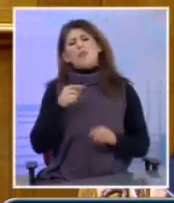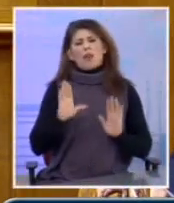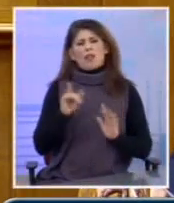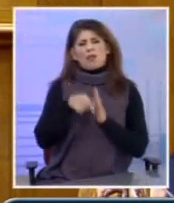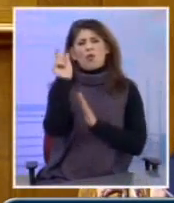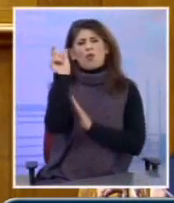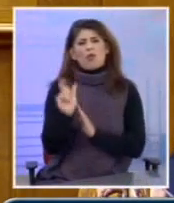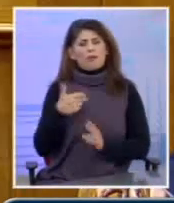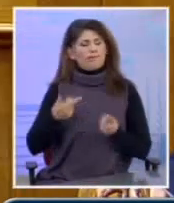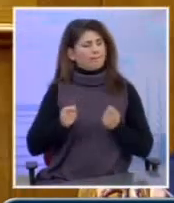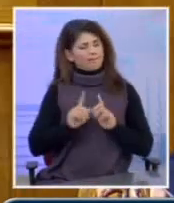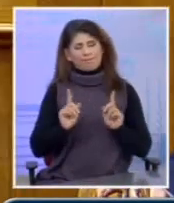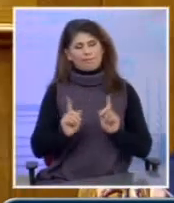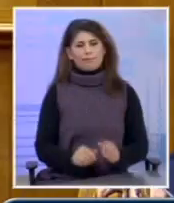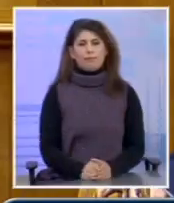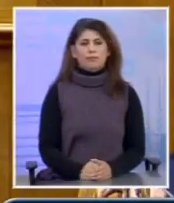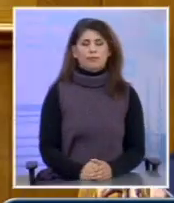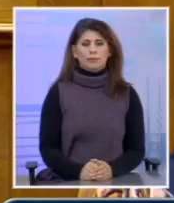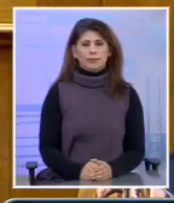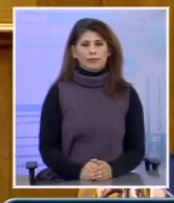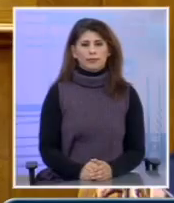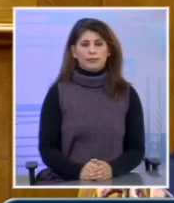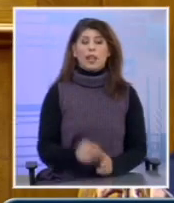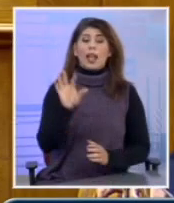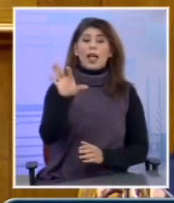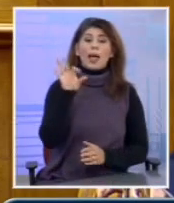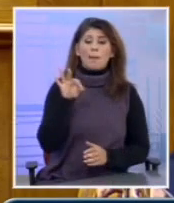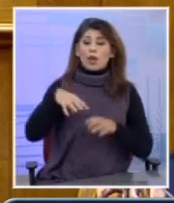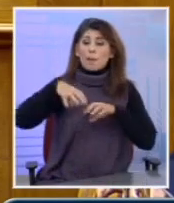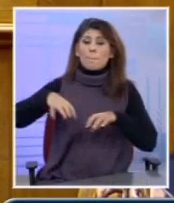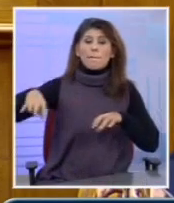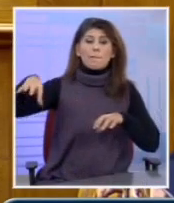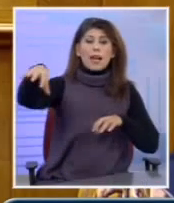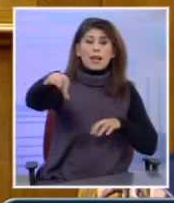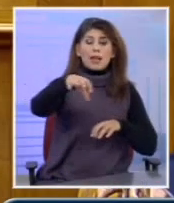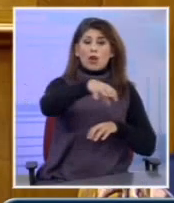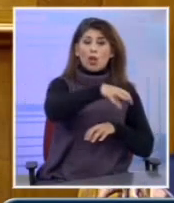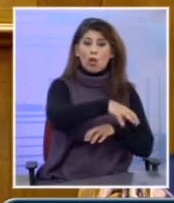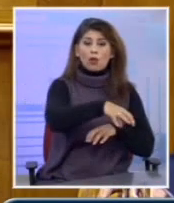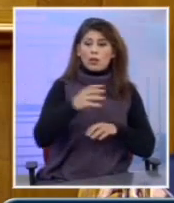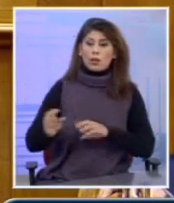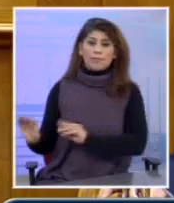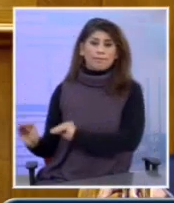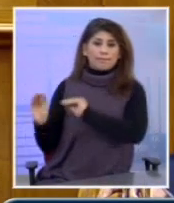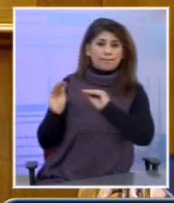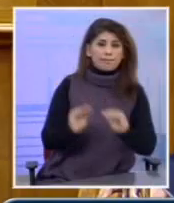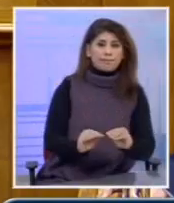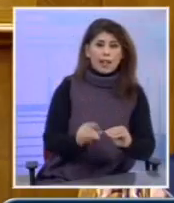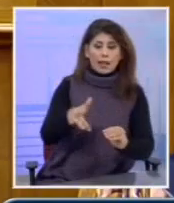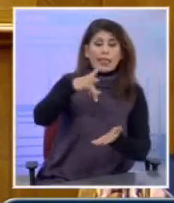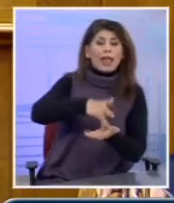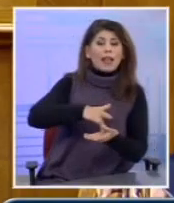ορολογία. Η επιλογή του τόπου εγκατάστασης των κέντρων ταυτοποίησης, θέλω να